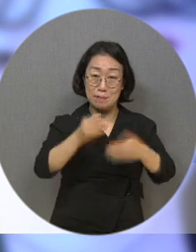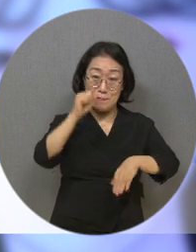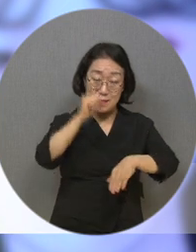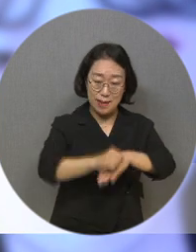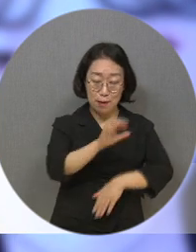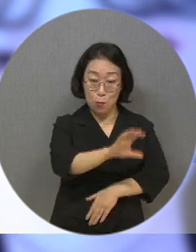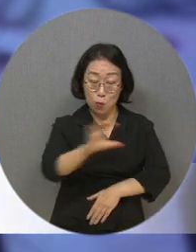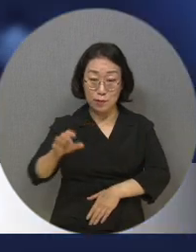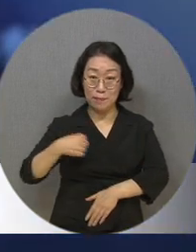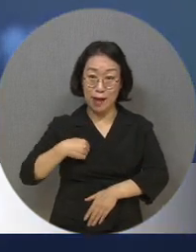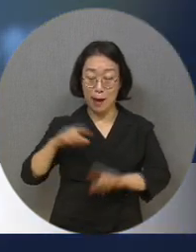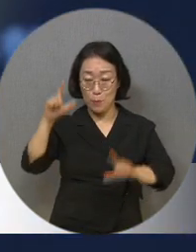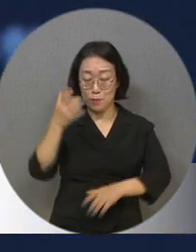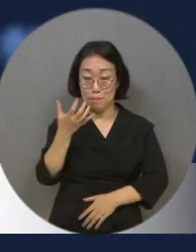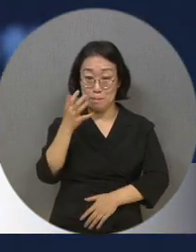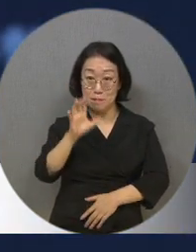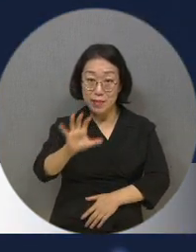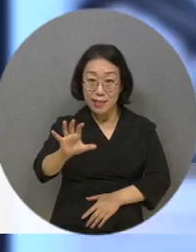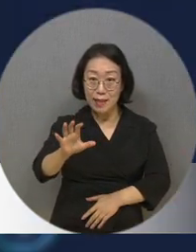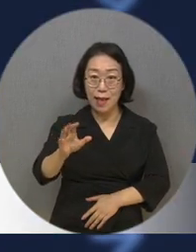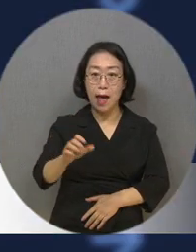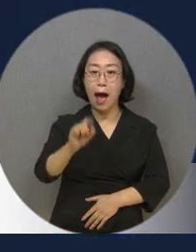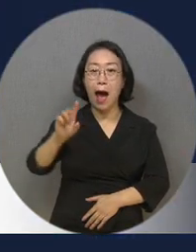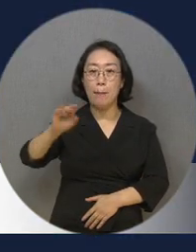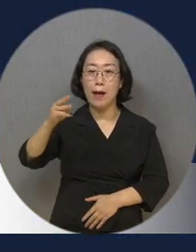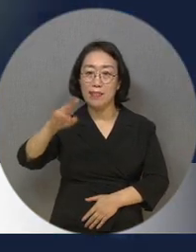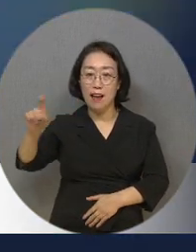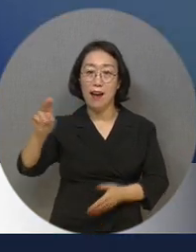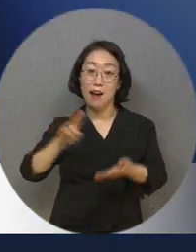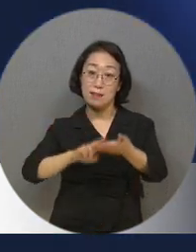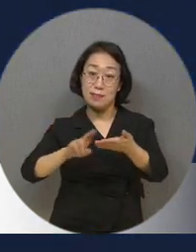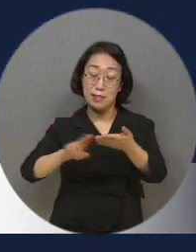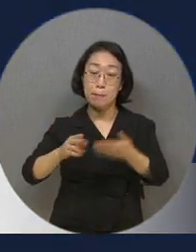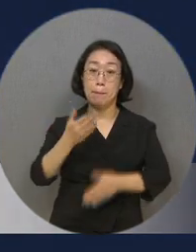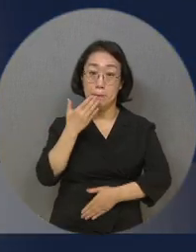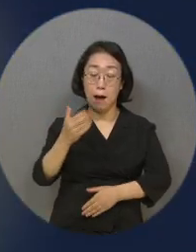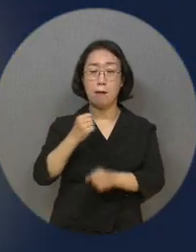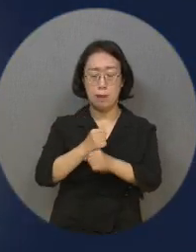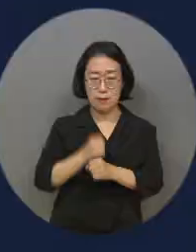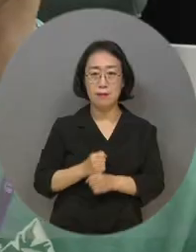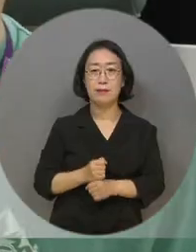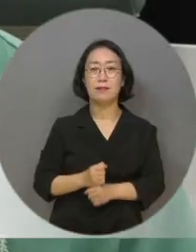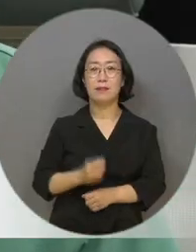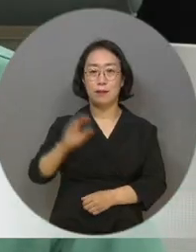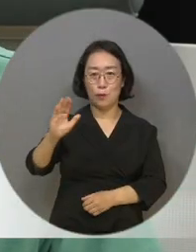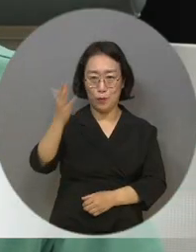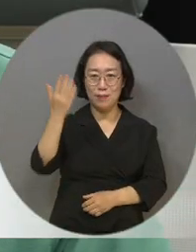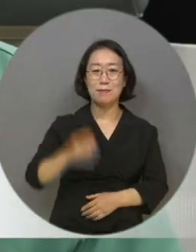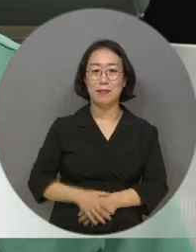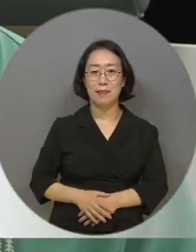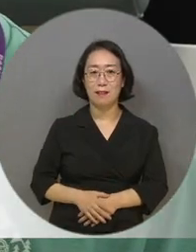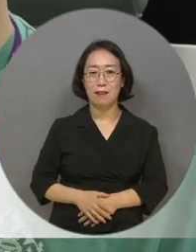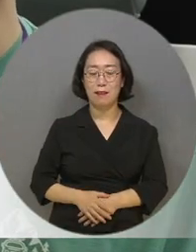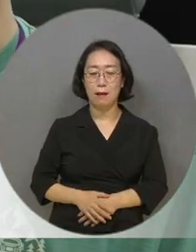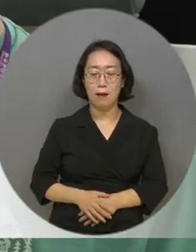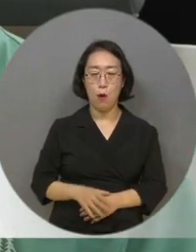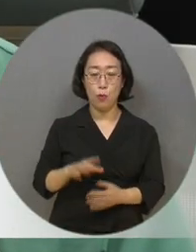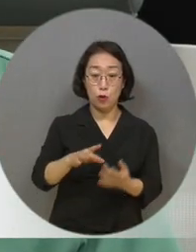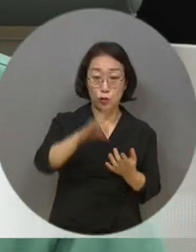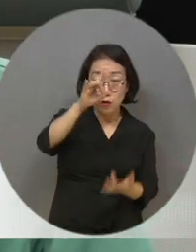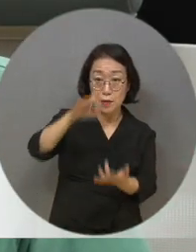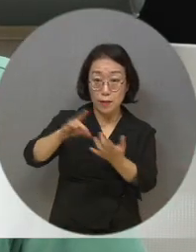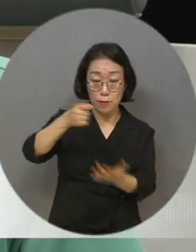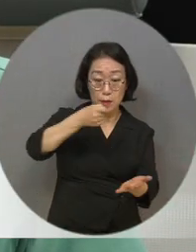모습을 생성해주는 AI 아바타 어플리케이션 서비스를 최근 출시했습니다. 어떻게 선택을 하느냐에